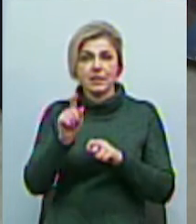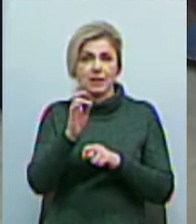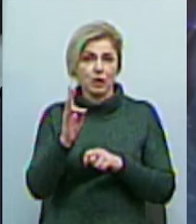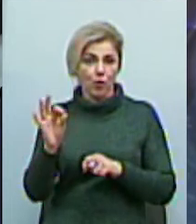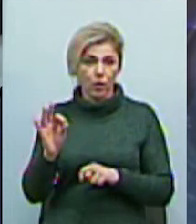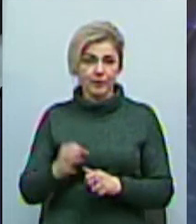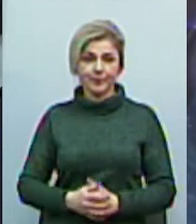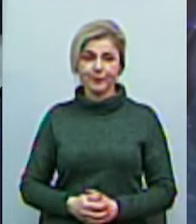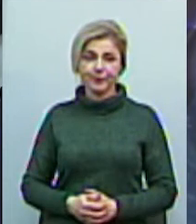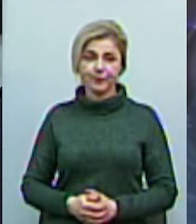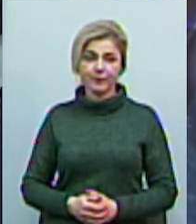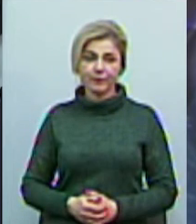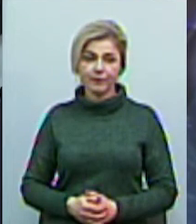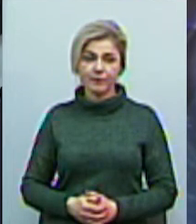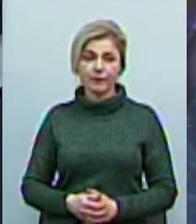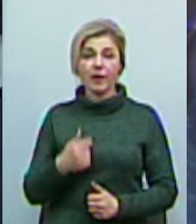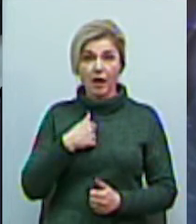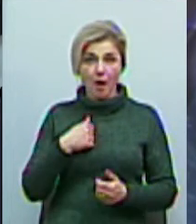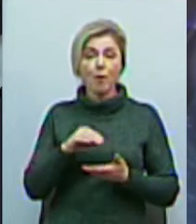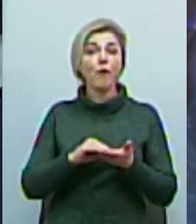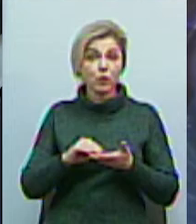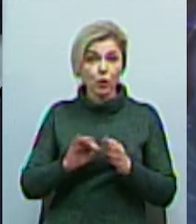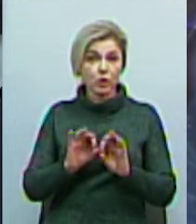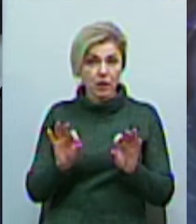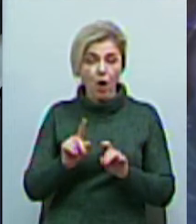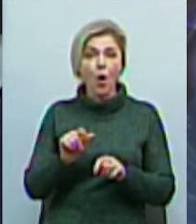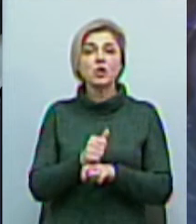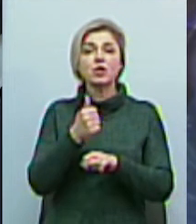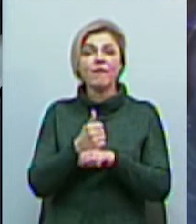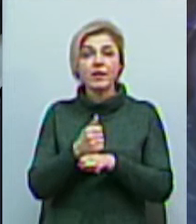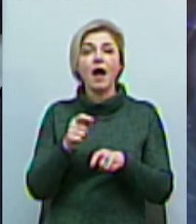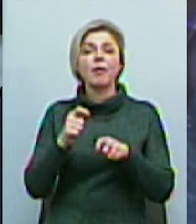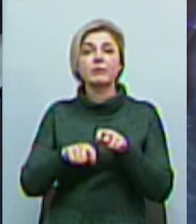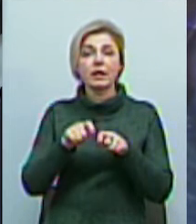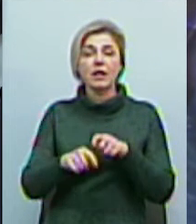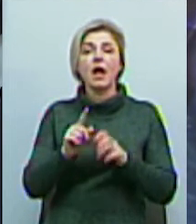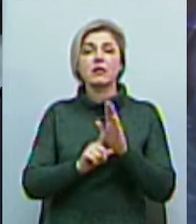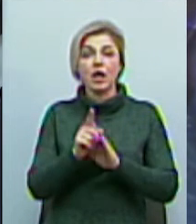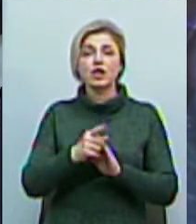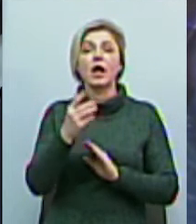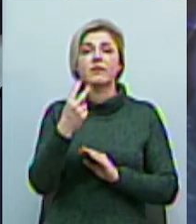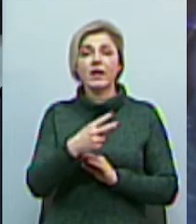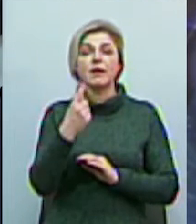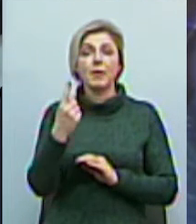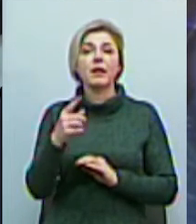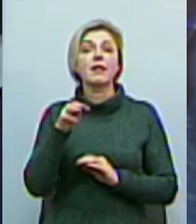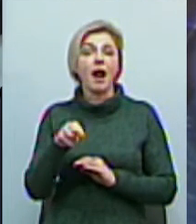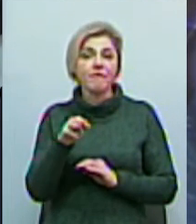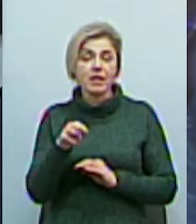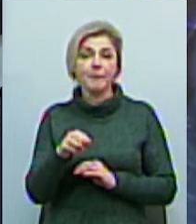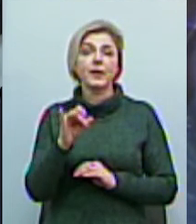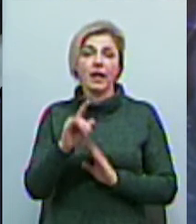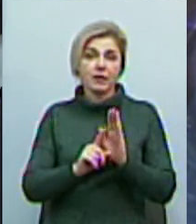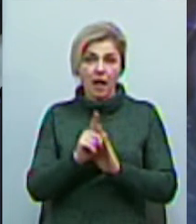Я вже повторюся, що основна сесія починається 21 травня. І основна сесія починається